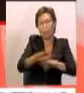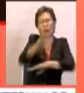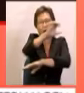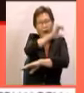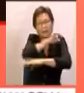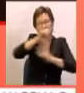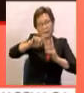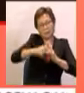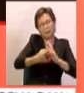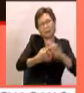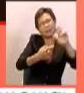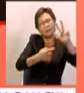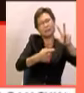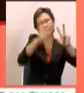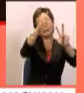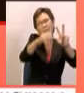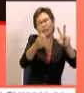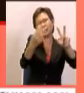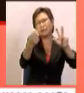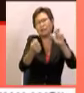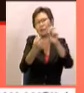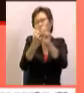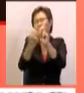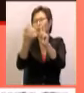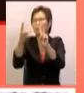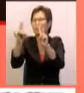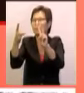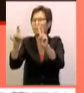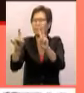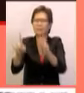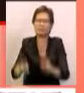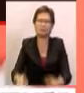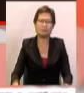eksekutif mulai 3 Disember 2018.